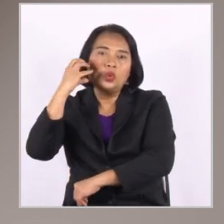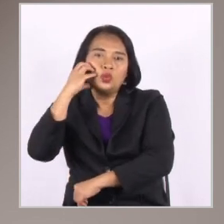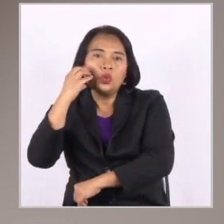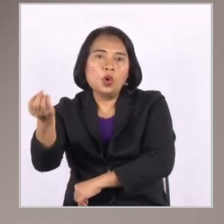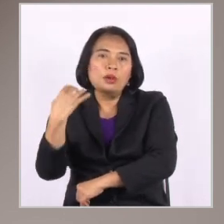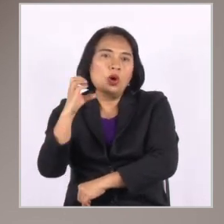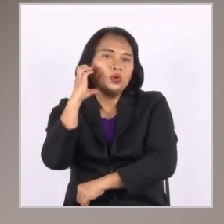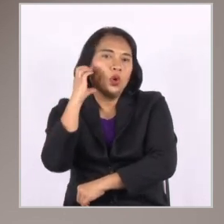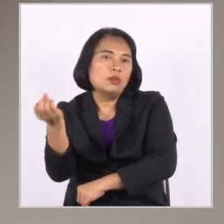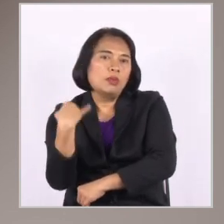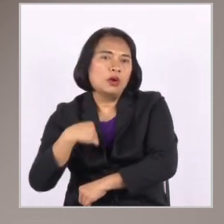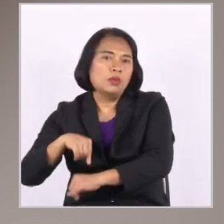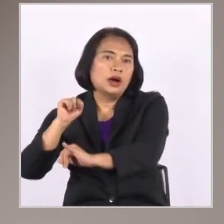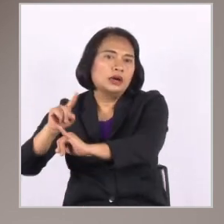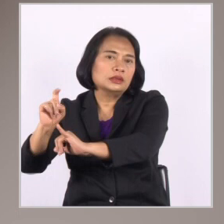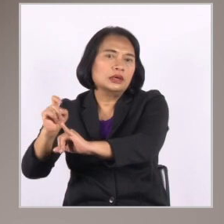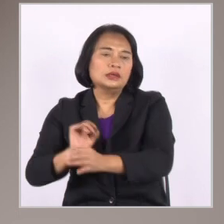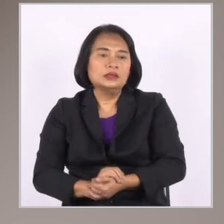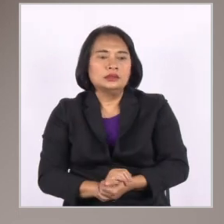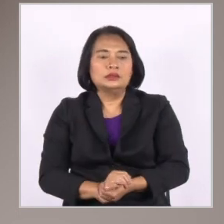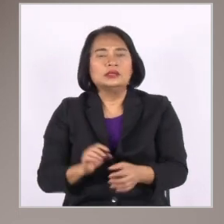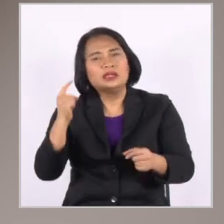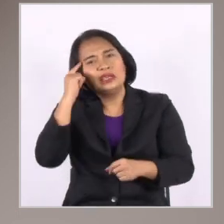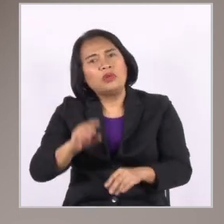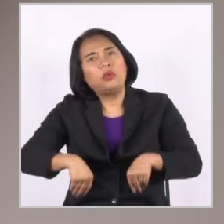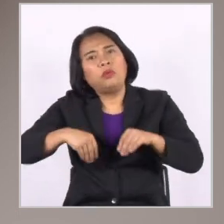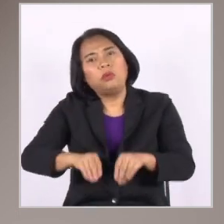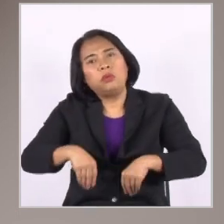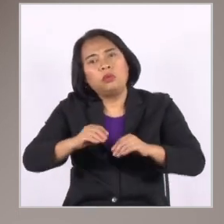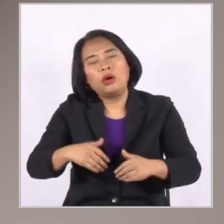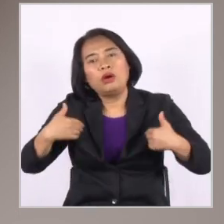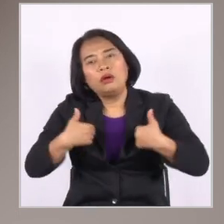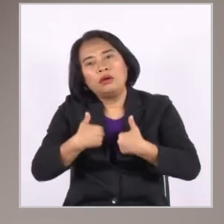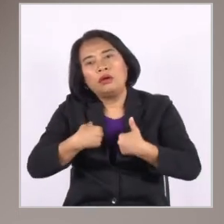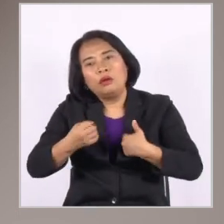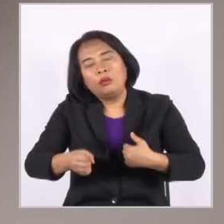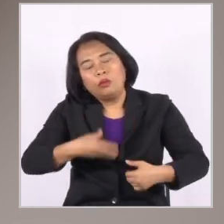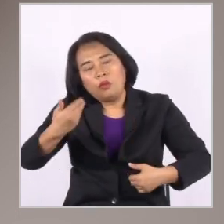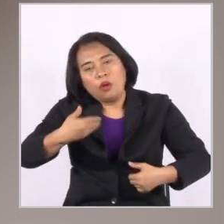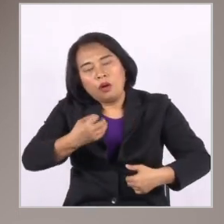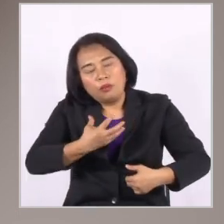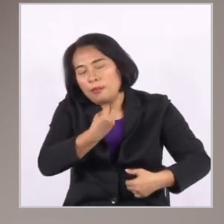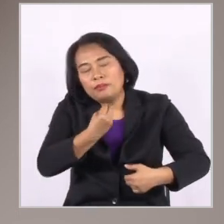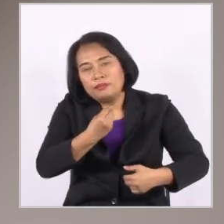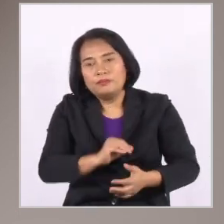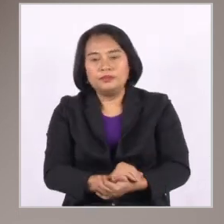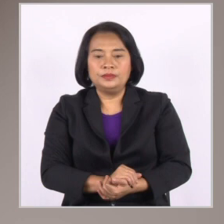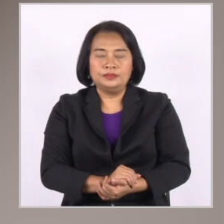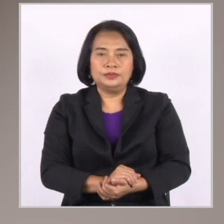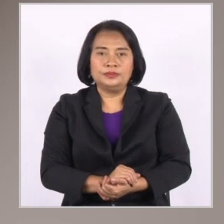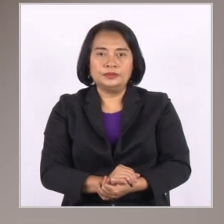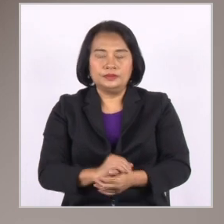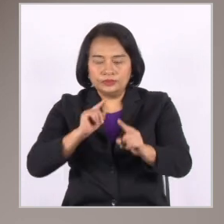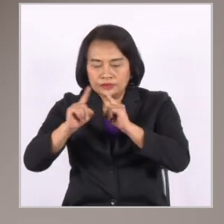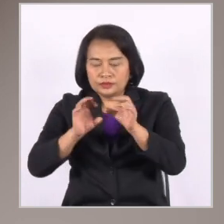ตายนะเข้าใจว่าน้องคงวิ่งจนเหนื่อยแล้วเกิดอาการช็อกเพราะว่าอากาศร้อนหรือเปล่าทีนี้เนี่ยเขามีการพูดคุยไกล่เกลี่ย